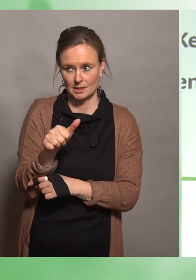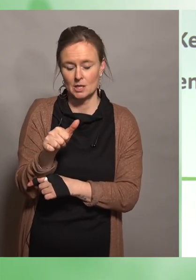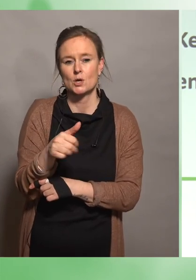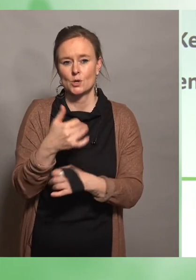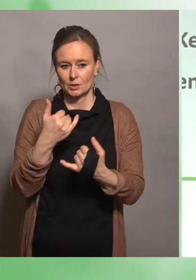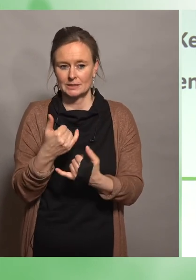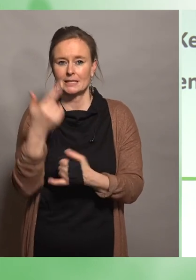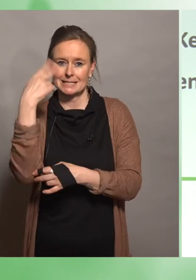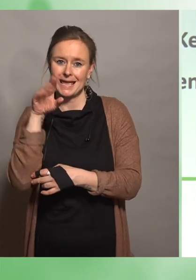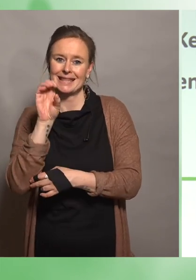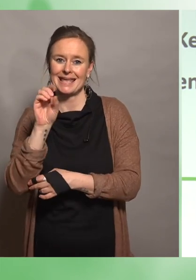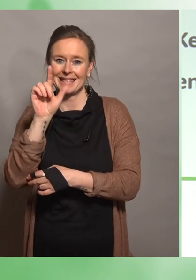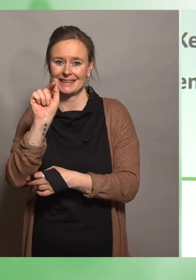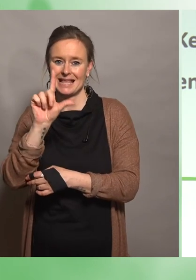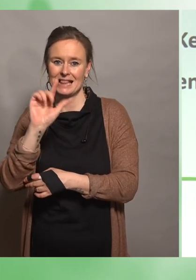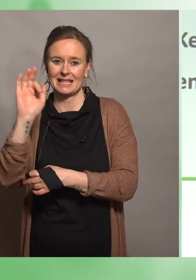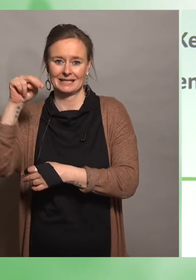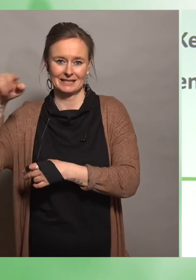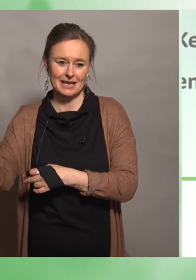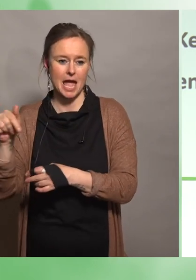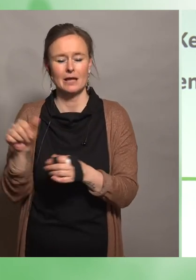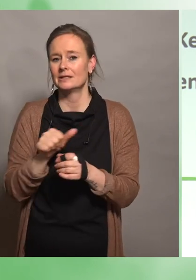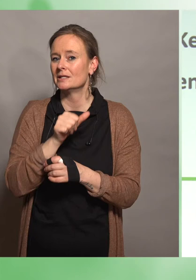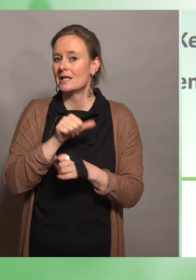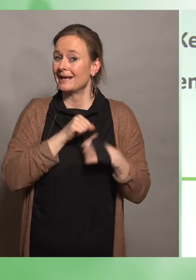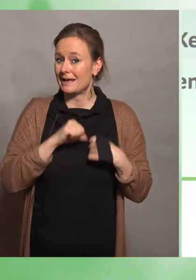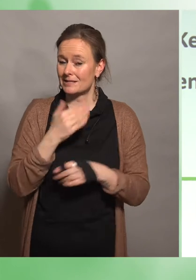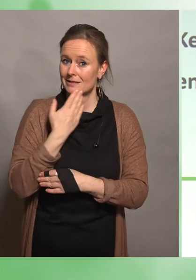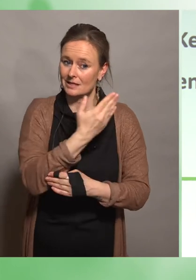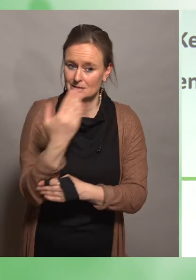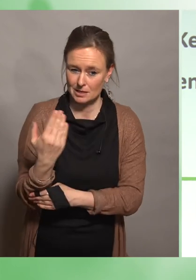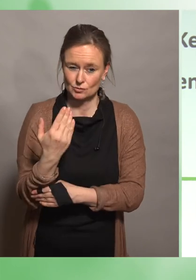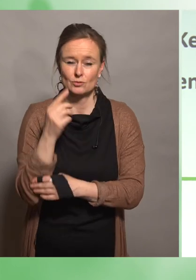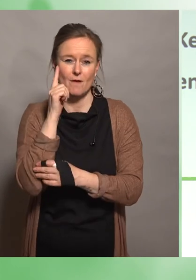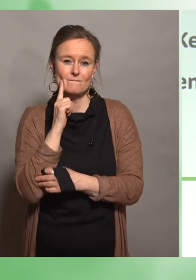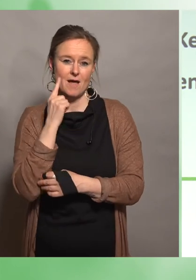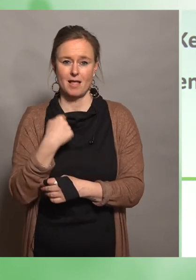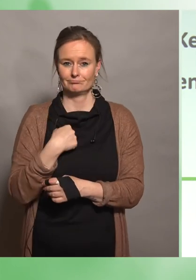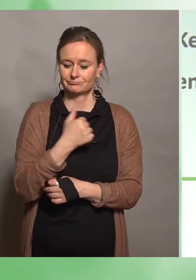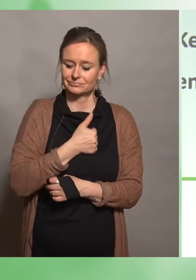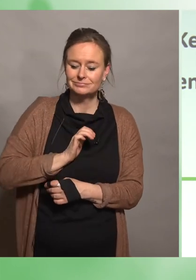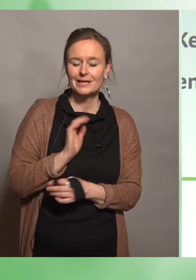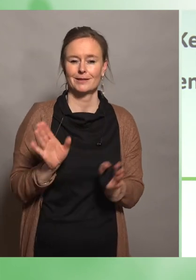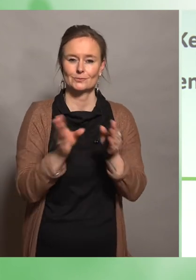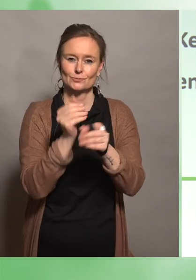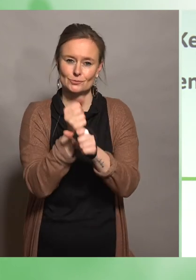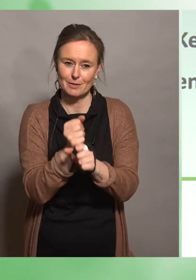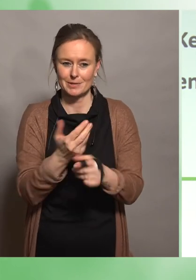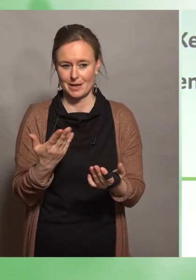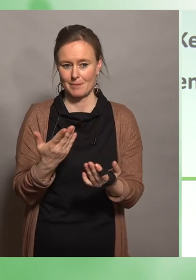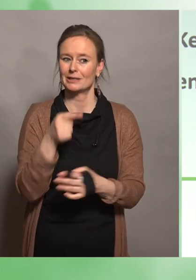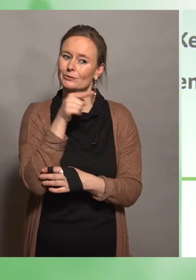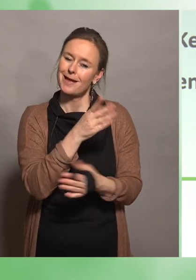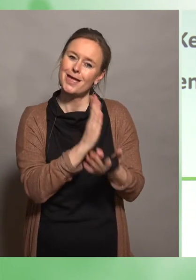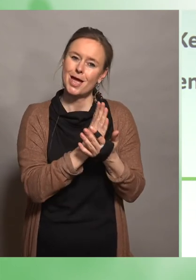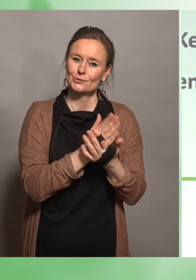Dankeschön, weil ich auch unglaublich gern mit ihm zusammenarbeite und mit dem Team der Menschen und Arbeit GmbH, so wie er es gesagt hat, jeder